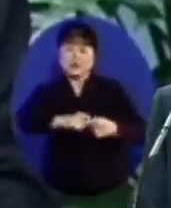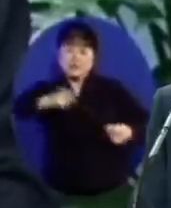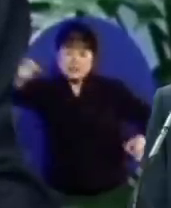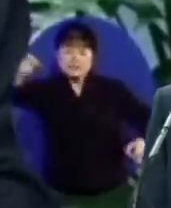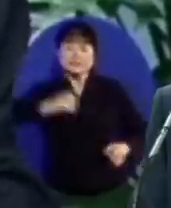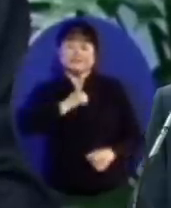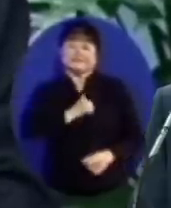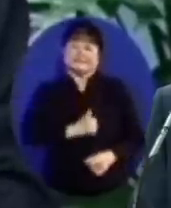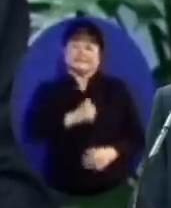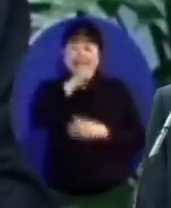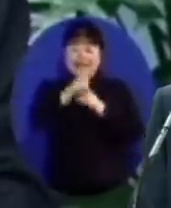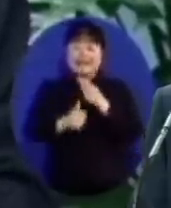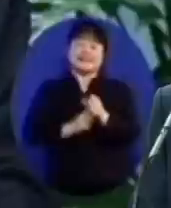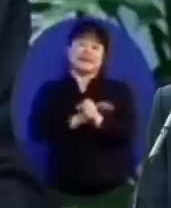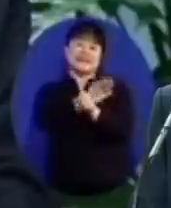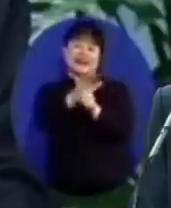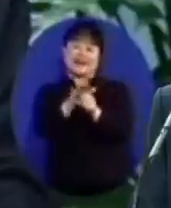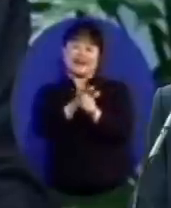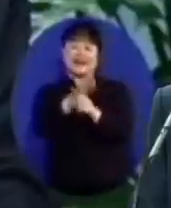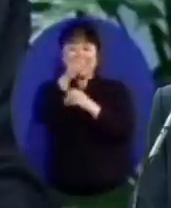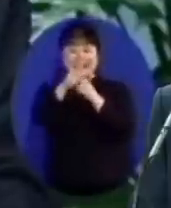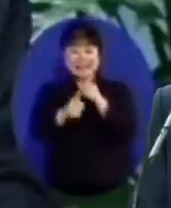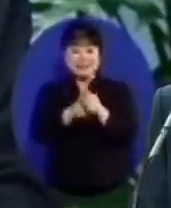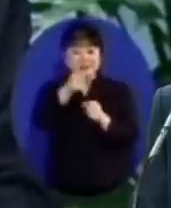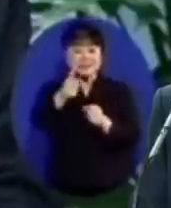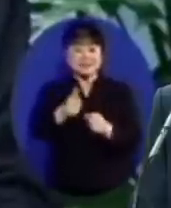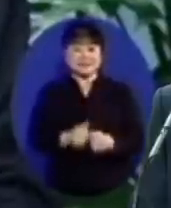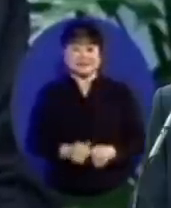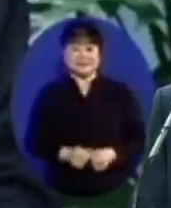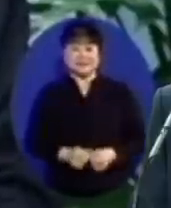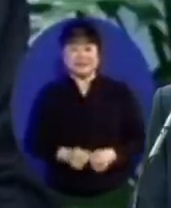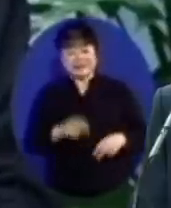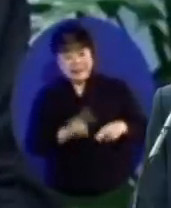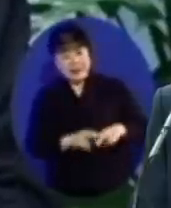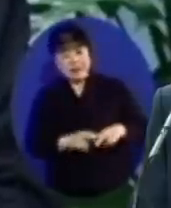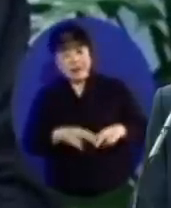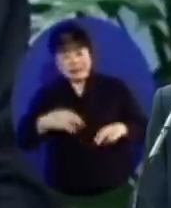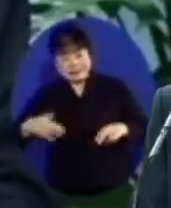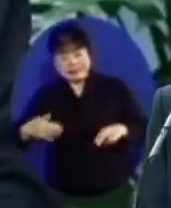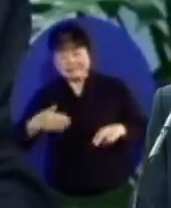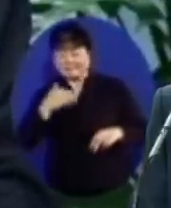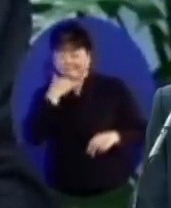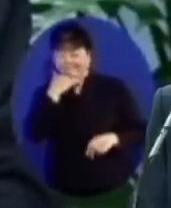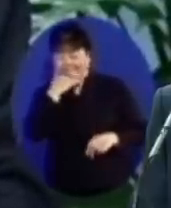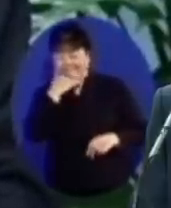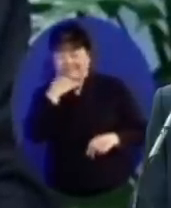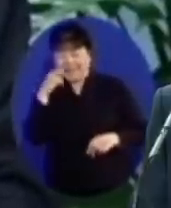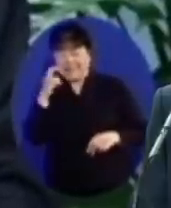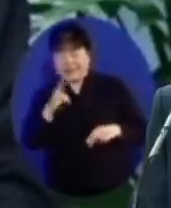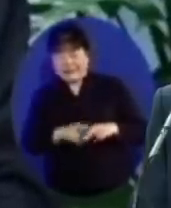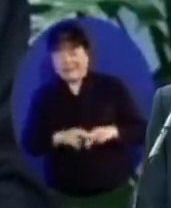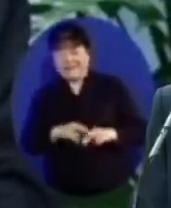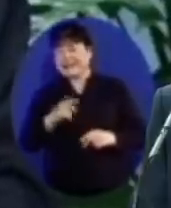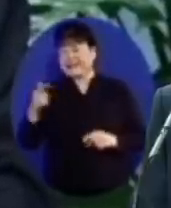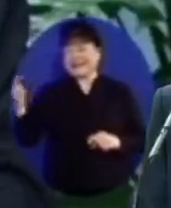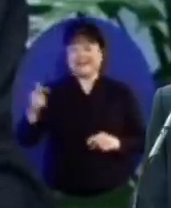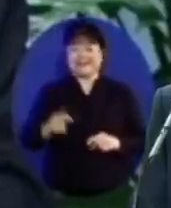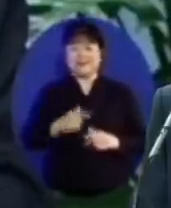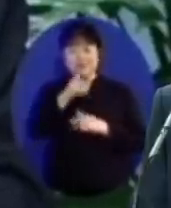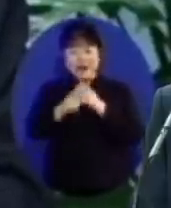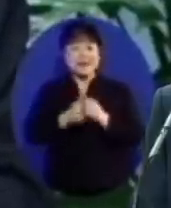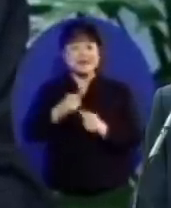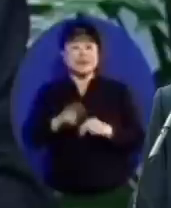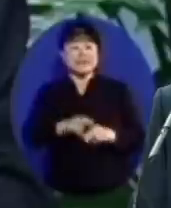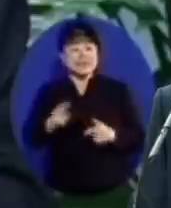참으시고 기다리시는 하나님의 사랑인 것입니다. 하나님은 함 하나 때리지 싶어도 또 안 때리고 함 하나 때리지 싶어도 또 안 때리고, 왜 하나님은